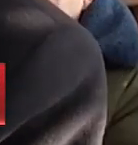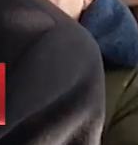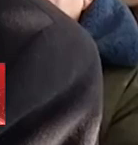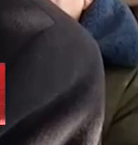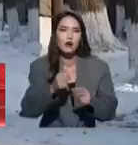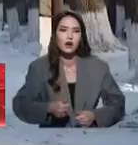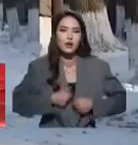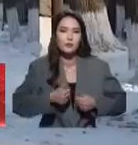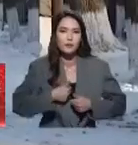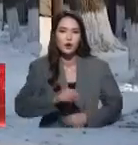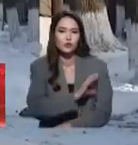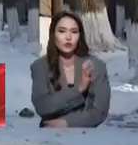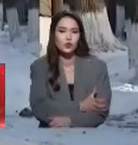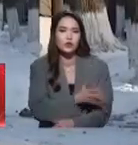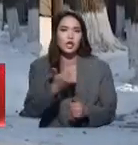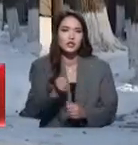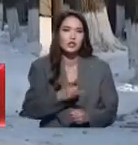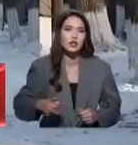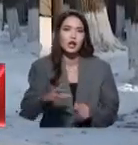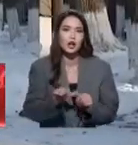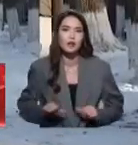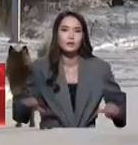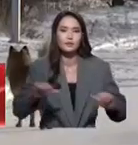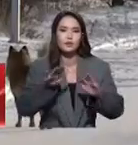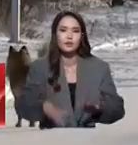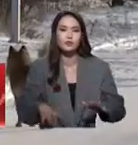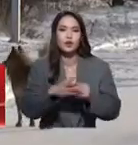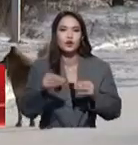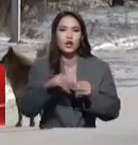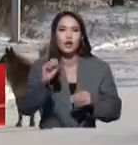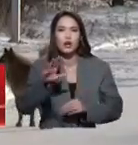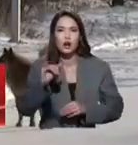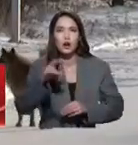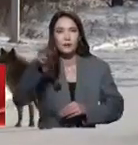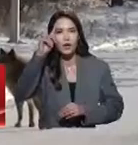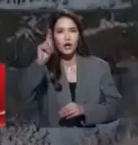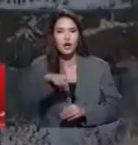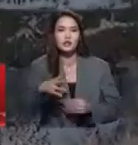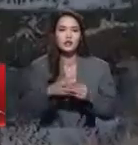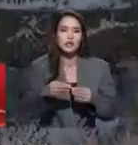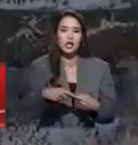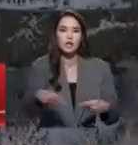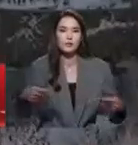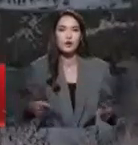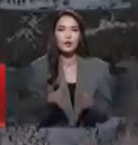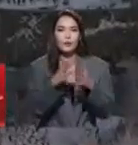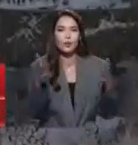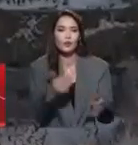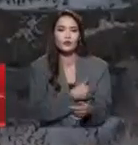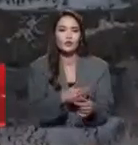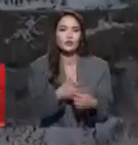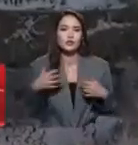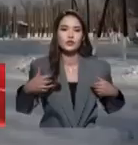растет. Члены республиканской комиссии Жераманате отметили, проблема пастбищных угодий актуальна во всех